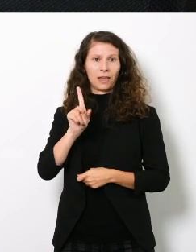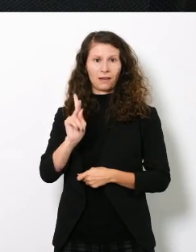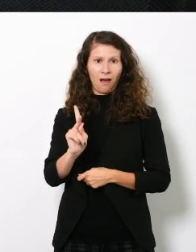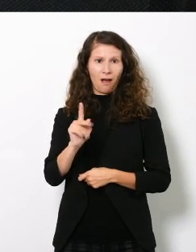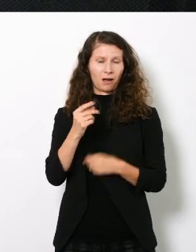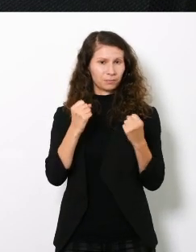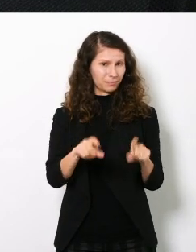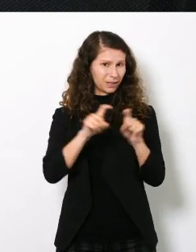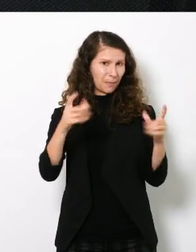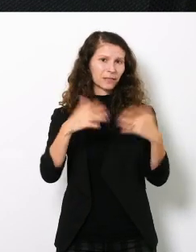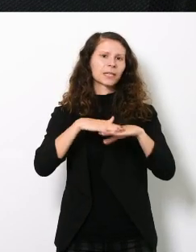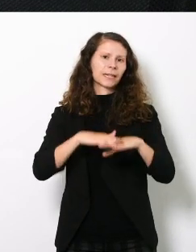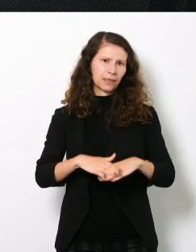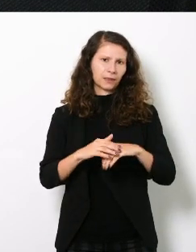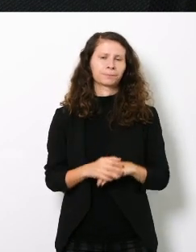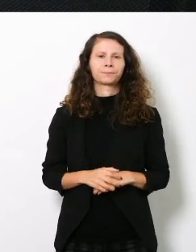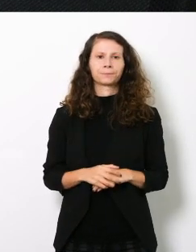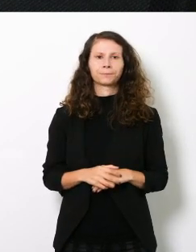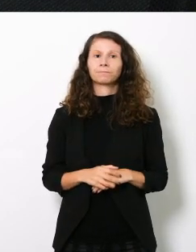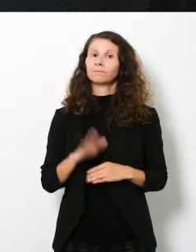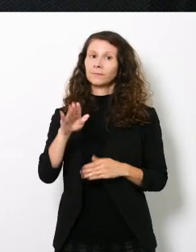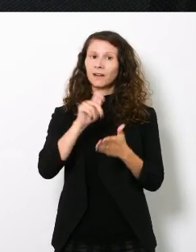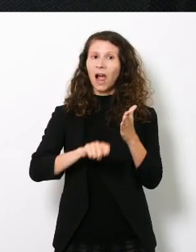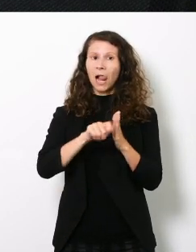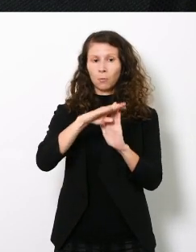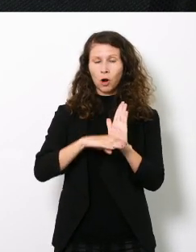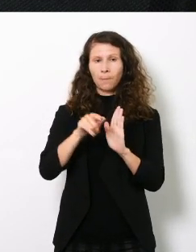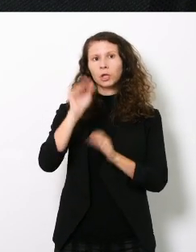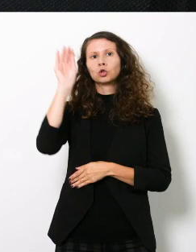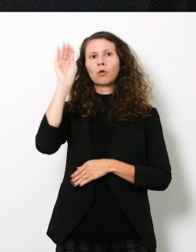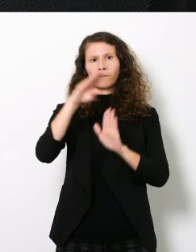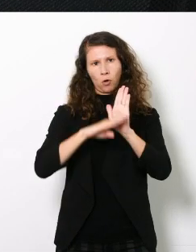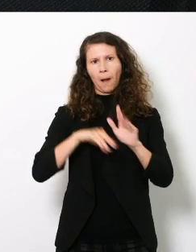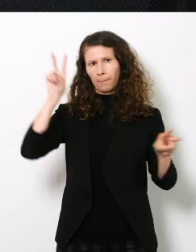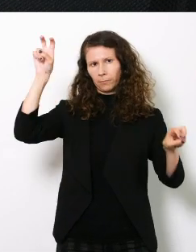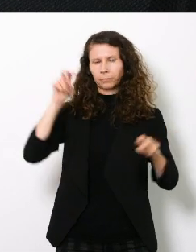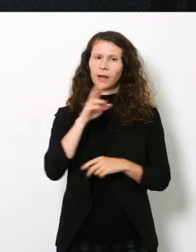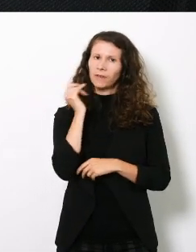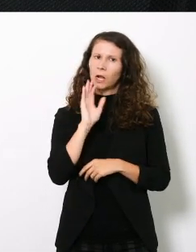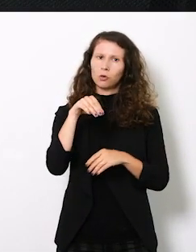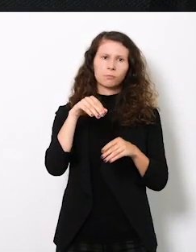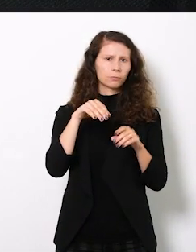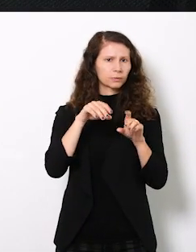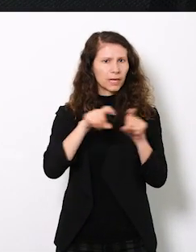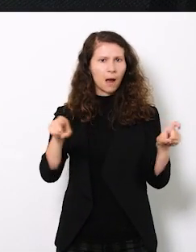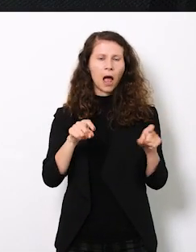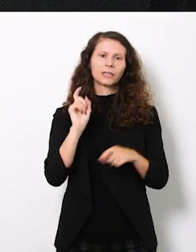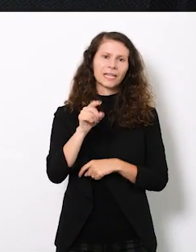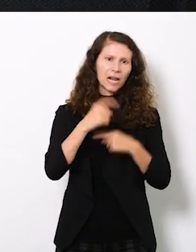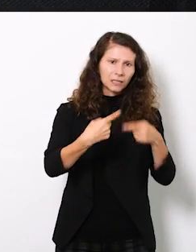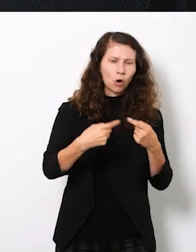natürlich die Rente. Jetzt geht es in Ihrem Wahlprogramm, in Ihrem Zukunftsprogramm viel um Digitalisierung, um